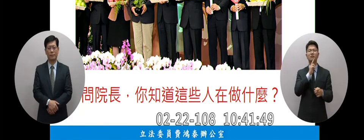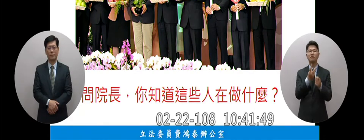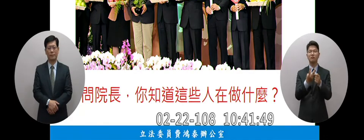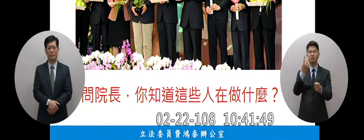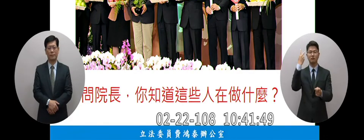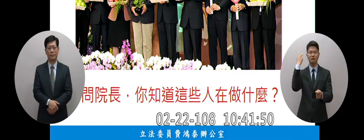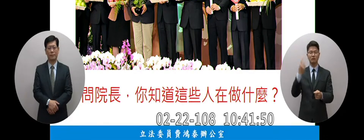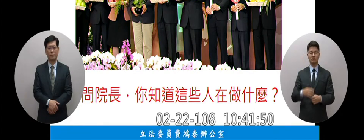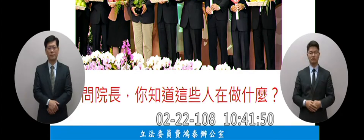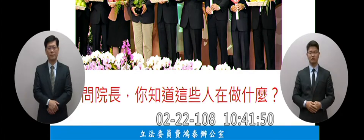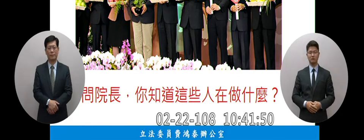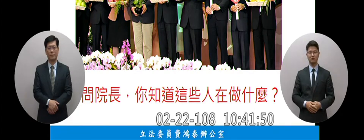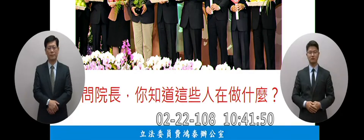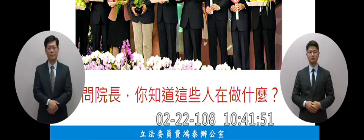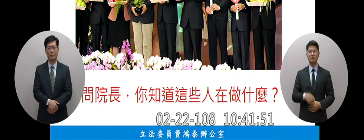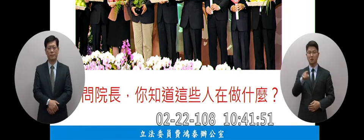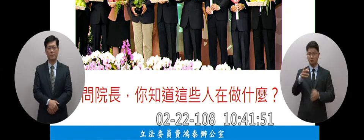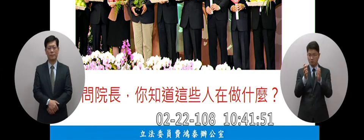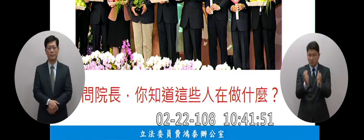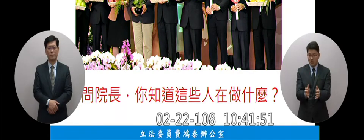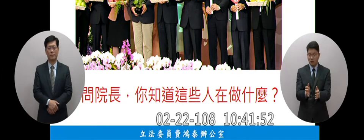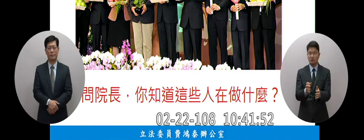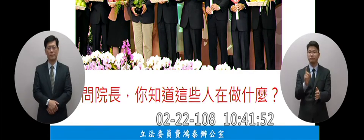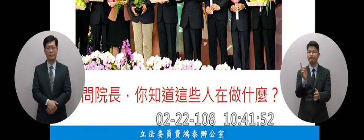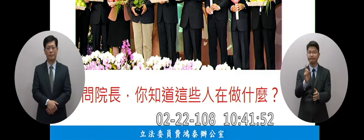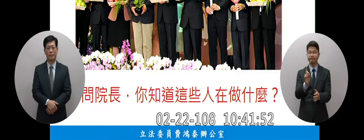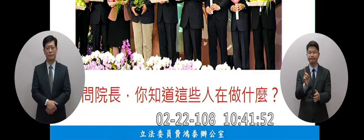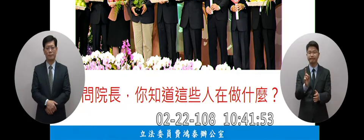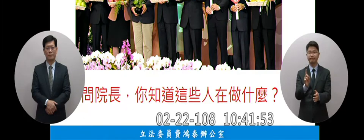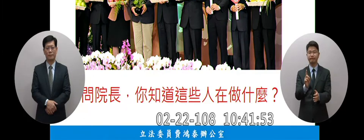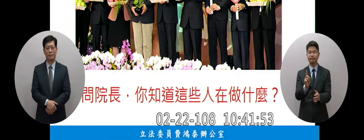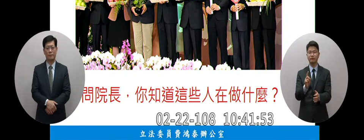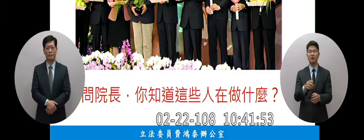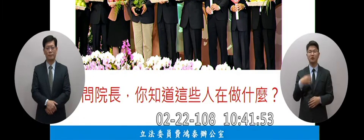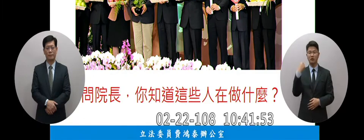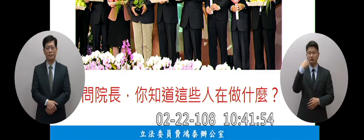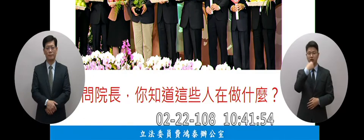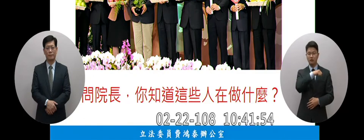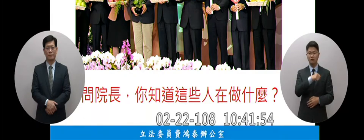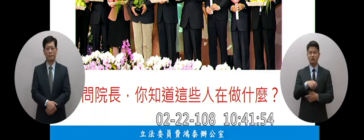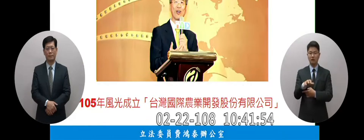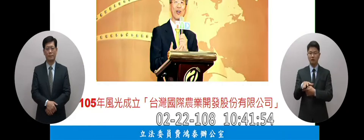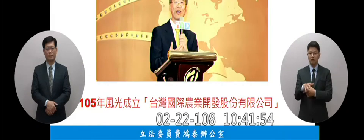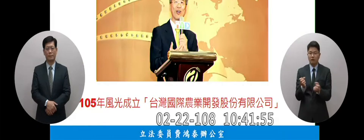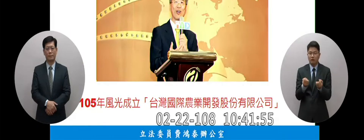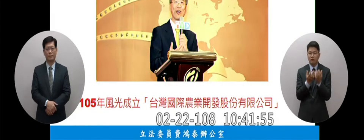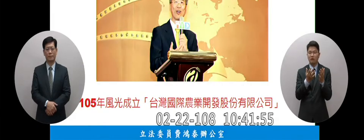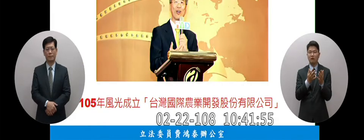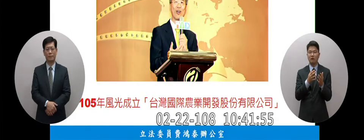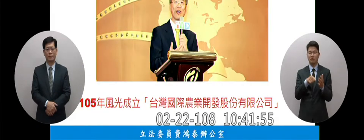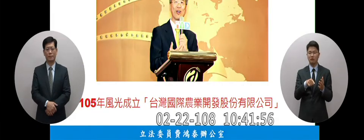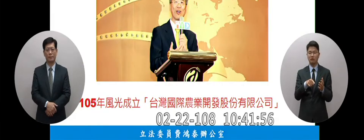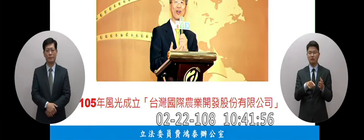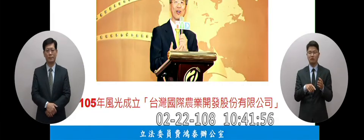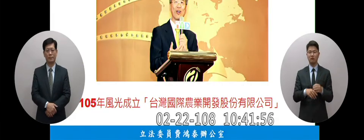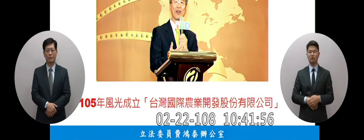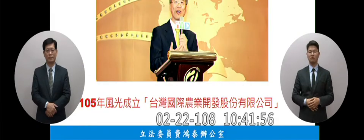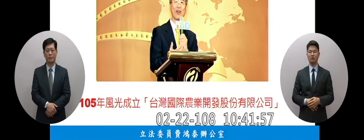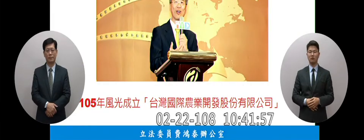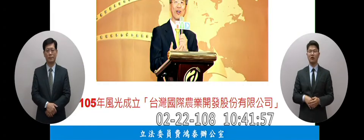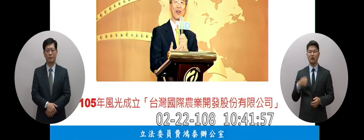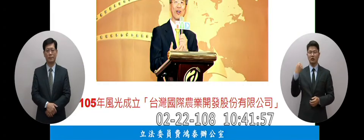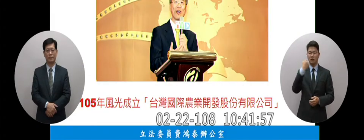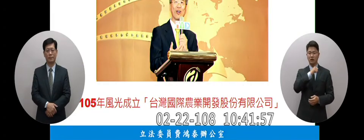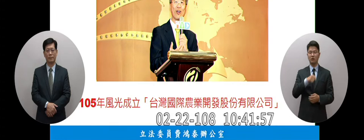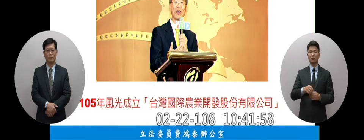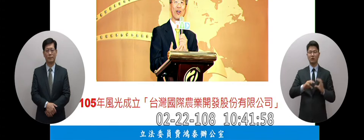两年多前，他们成立了一个叫台农发。他们成立这个台农发